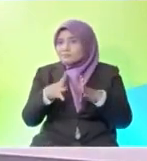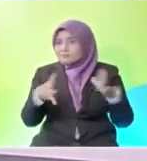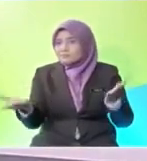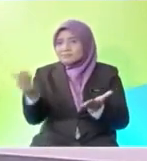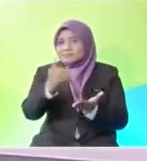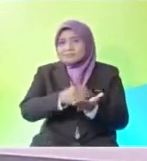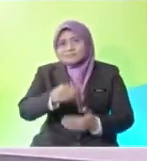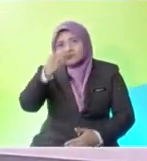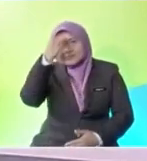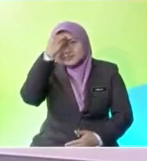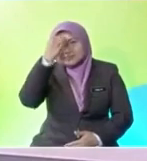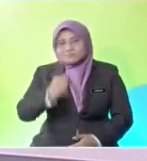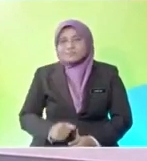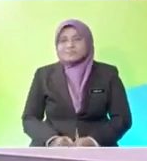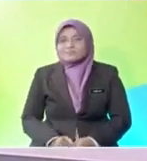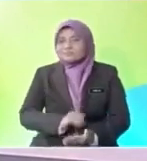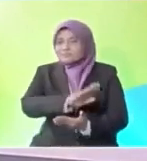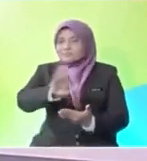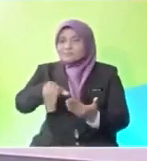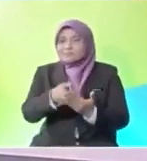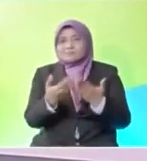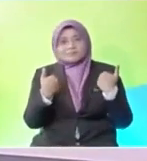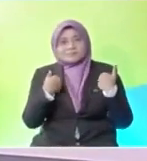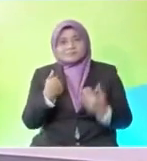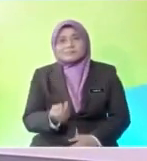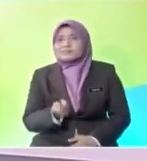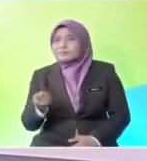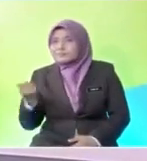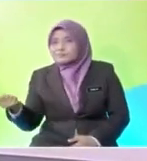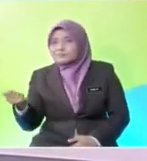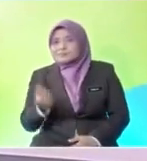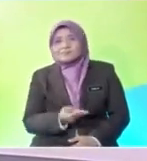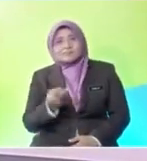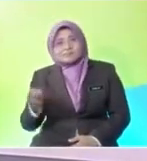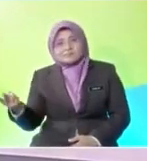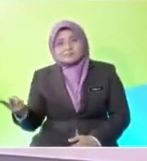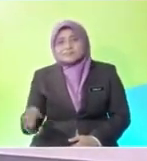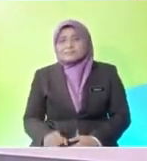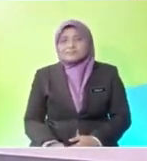kita ada alat dan kita ada tambahan kita Aduh kita tahu kos kita ada